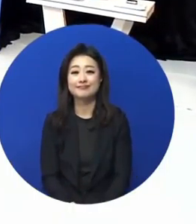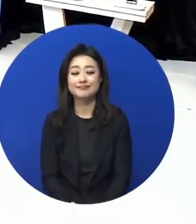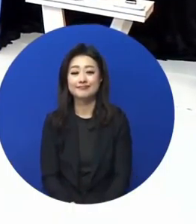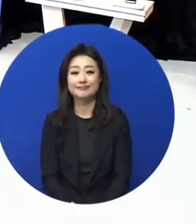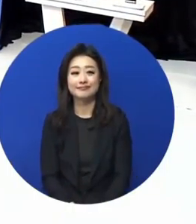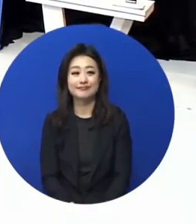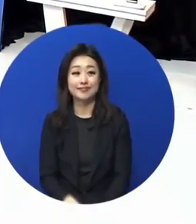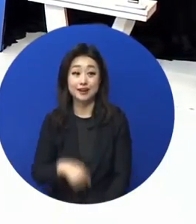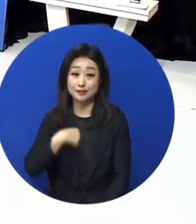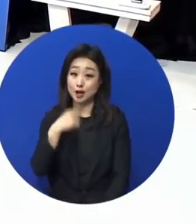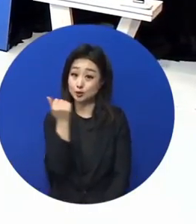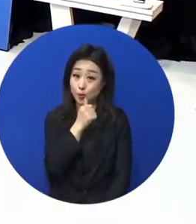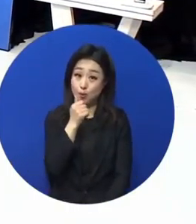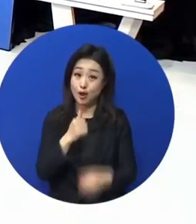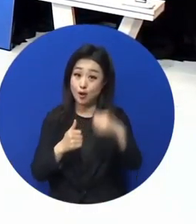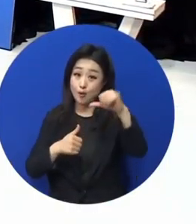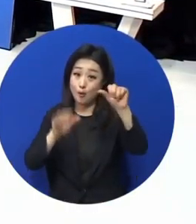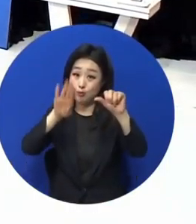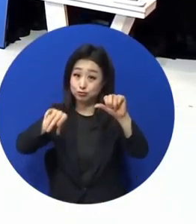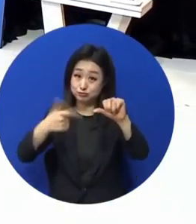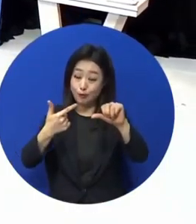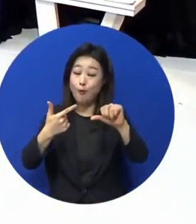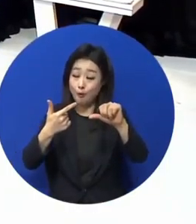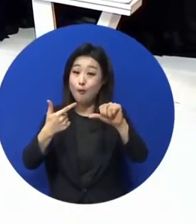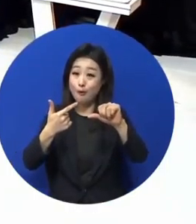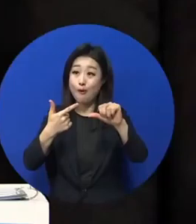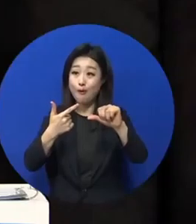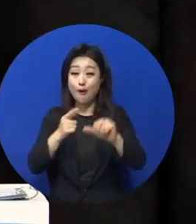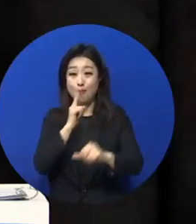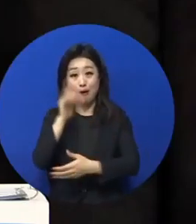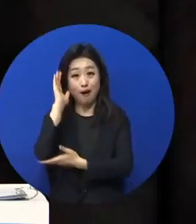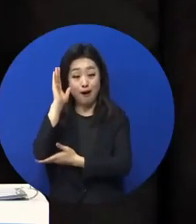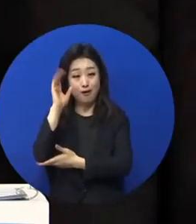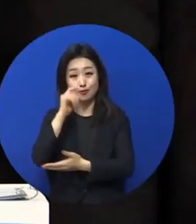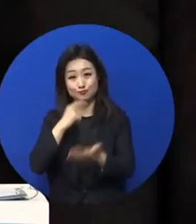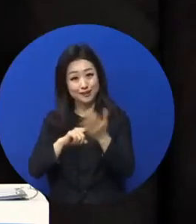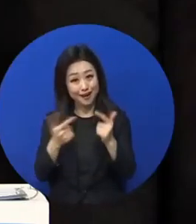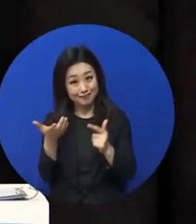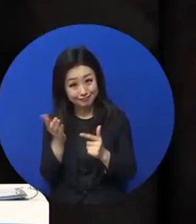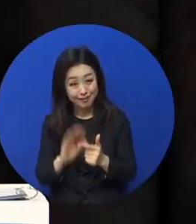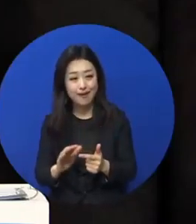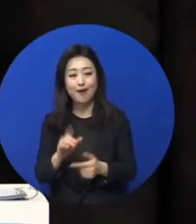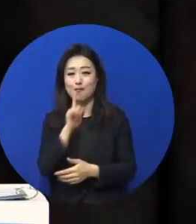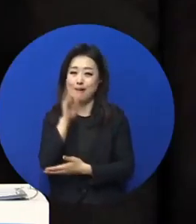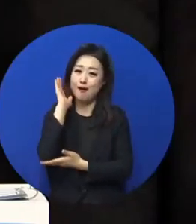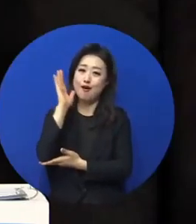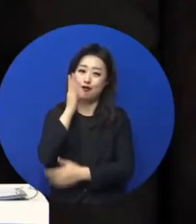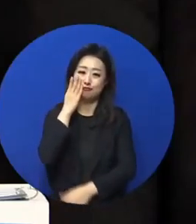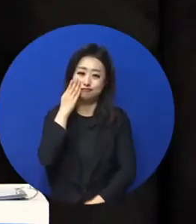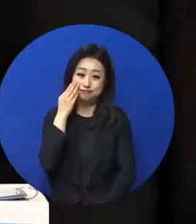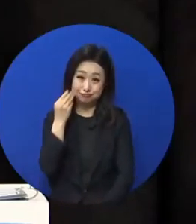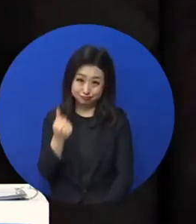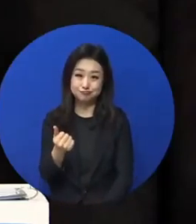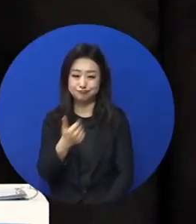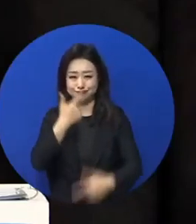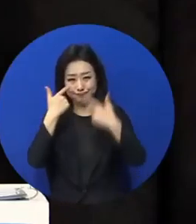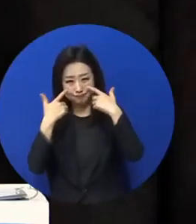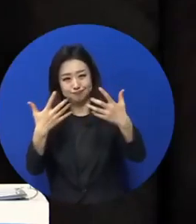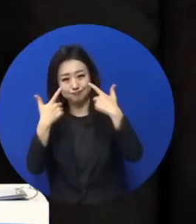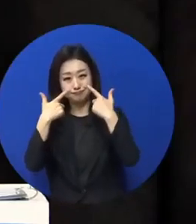사실 이제 자기소개하는 5분 시간이 상당히 어려운 시간인데 그래도 아주 부드럽고 잘 확신에 찬